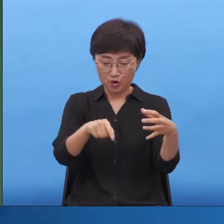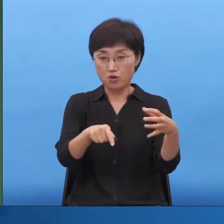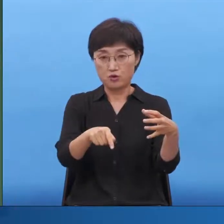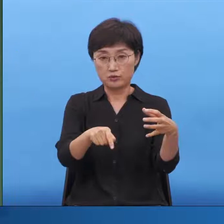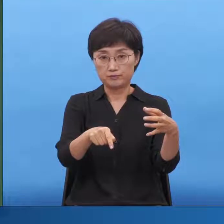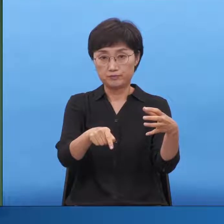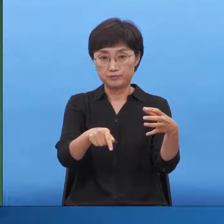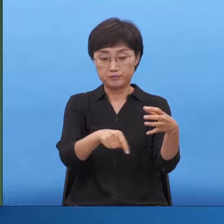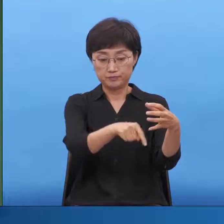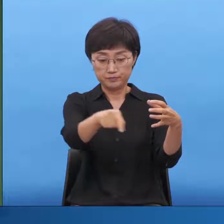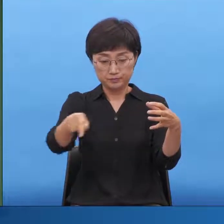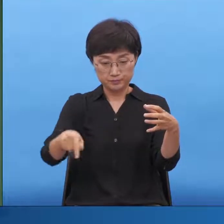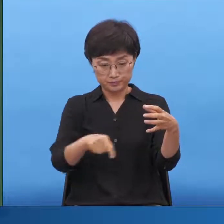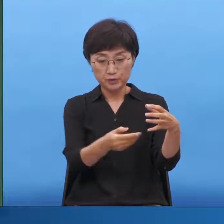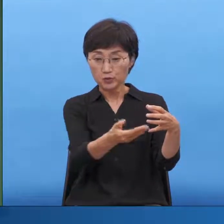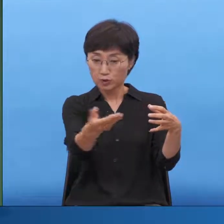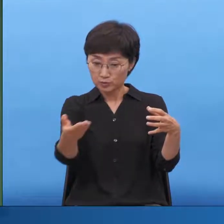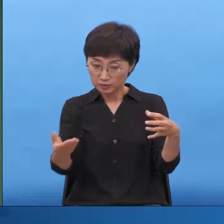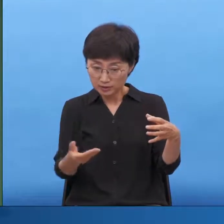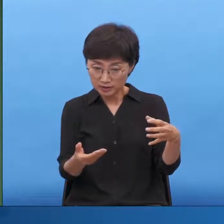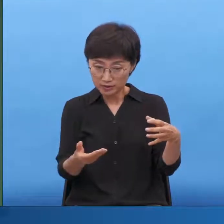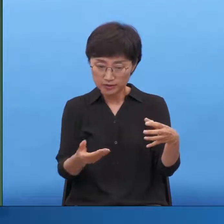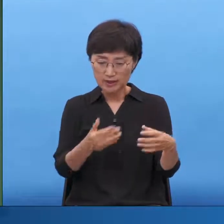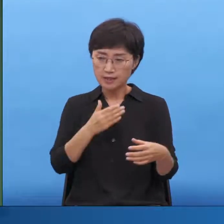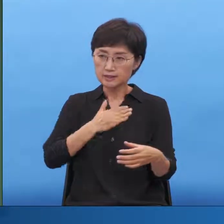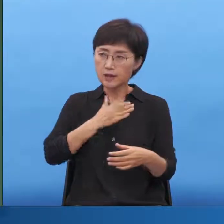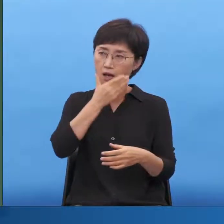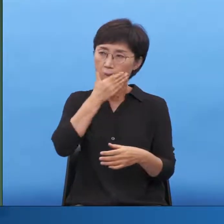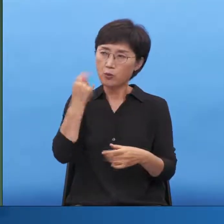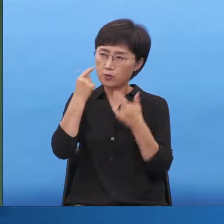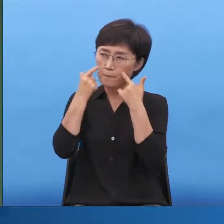최고의 축복 현장 될 겁니다.